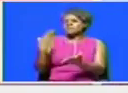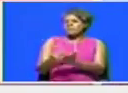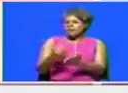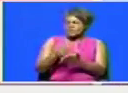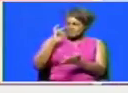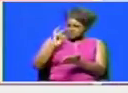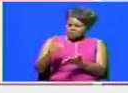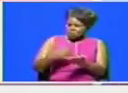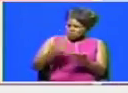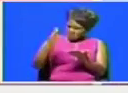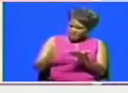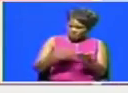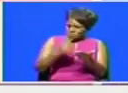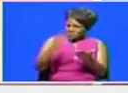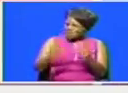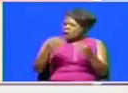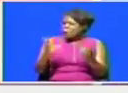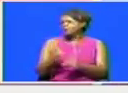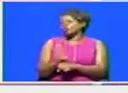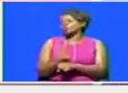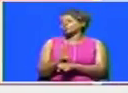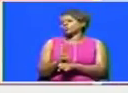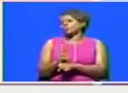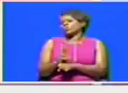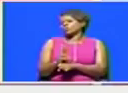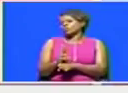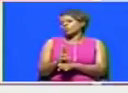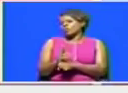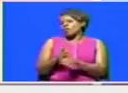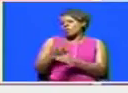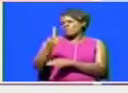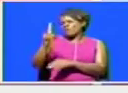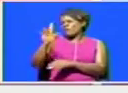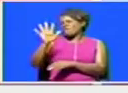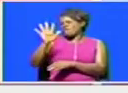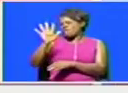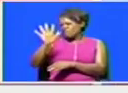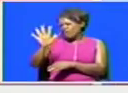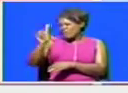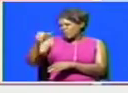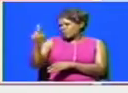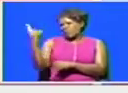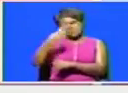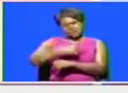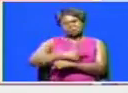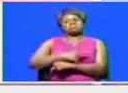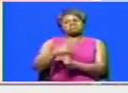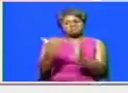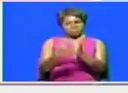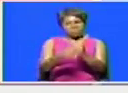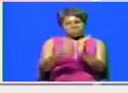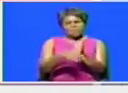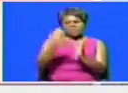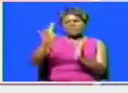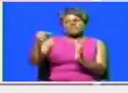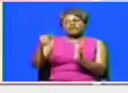angalia kila weekendi unatumia pesa ngapi? Mimi wanasema kama unatumia zaidi ya 5,000 kwa wiki kwa siku iko kasoro. Hesabu chini hiyo 5,000 kwa